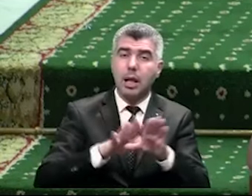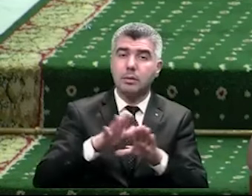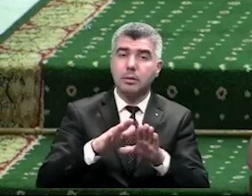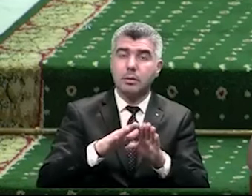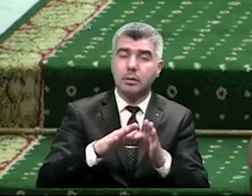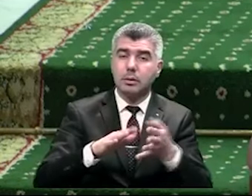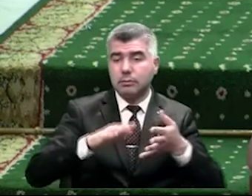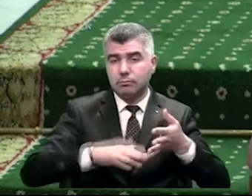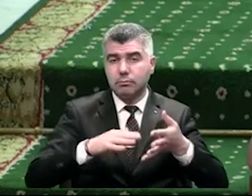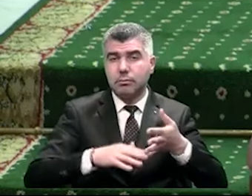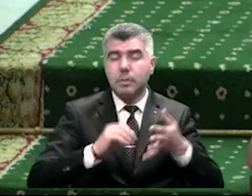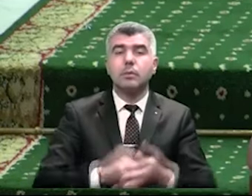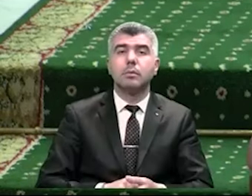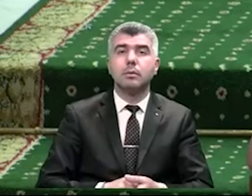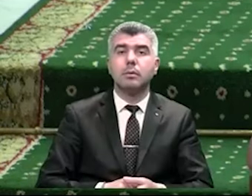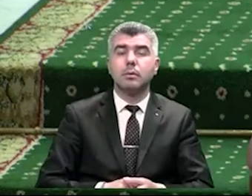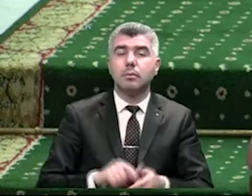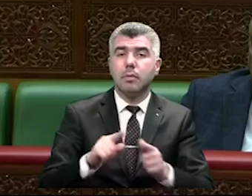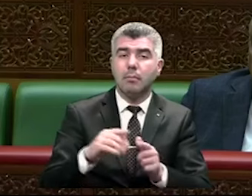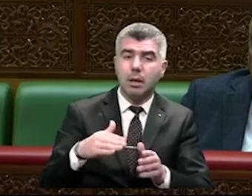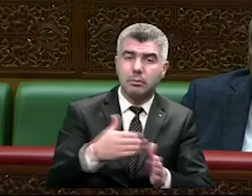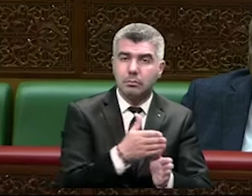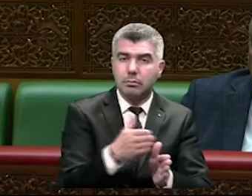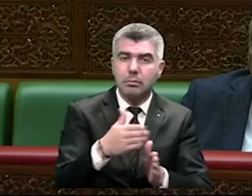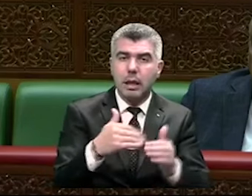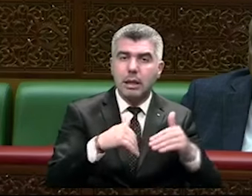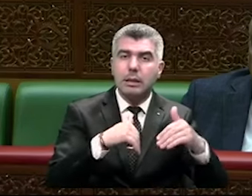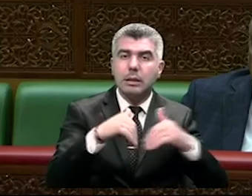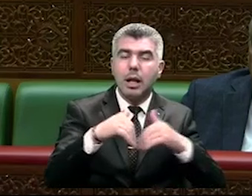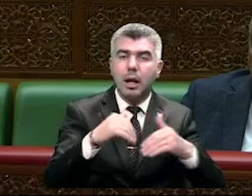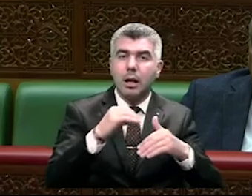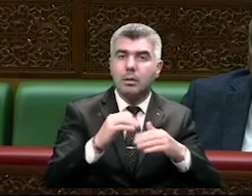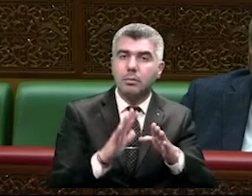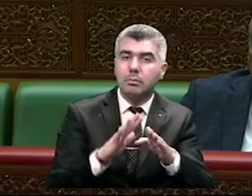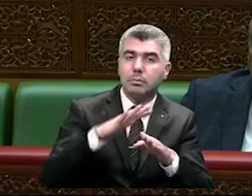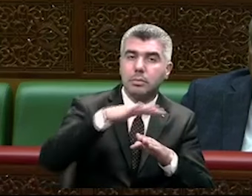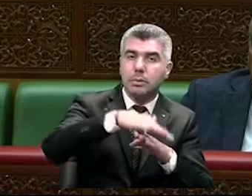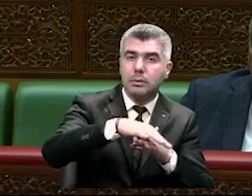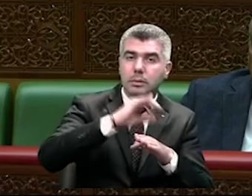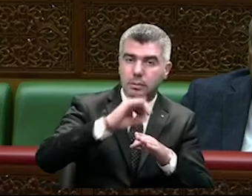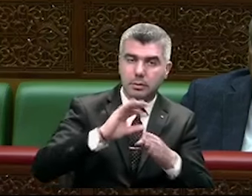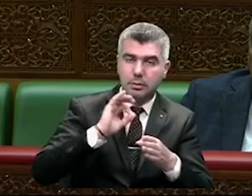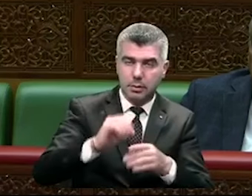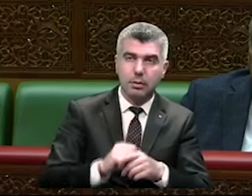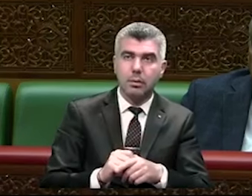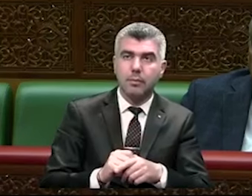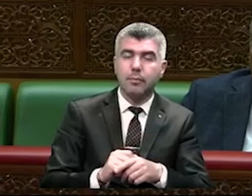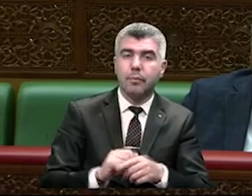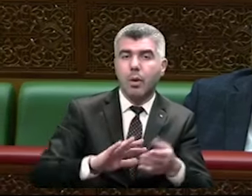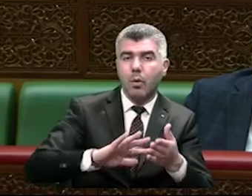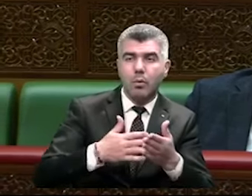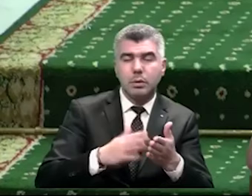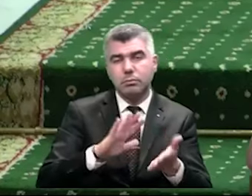وتمشت الذي يمثل المسار النهائي للطريق على مستوى سد تغى وهذا على طول